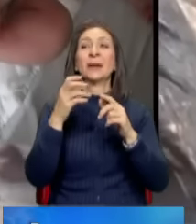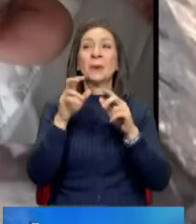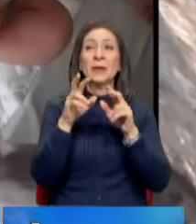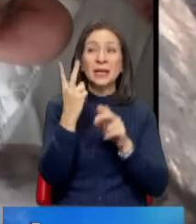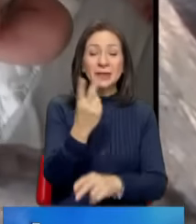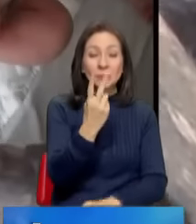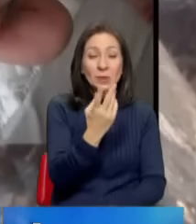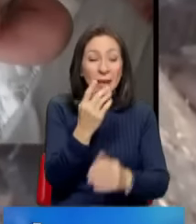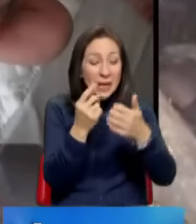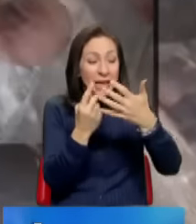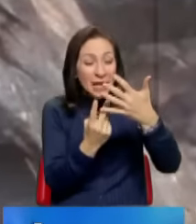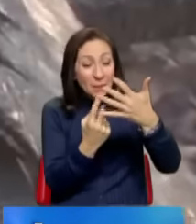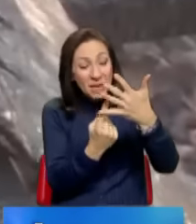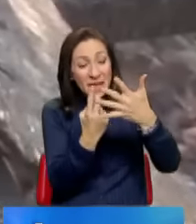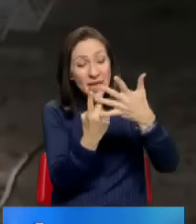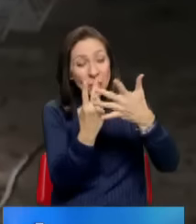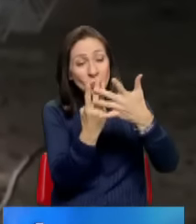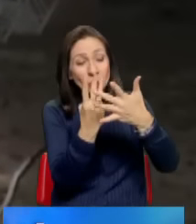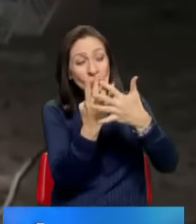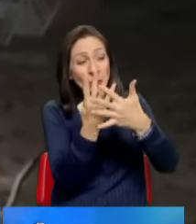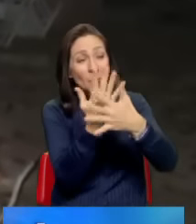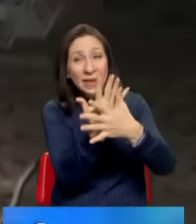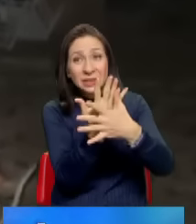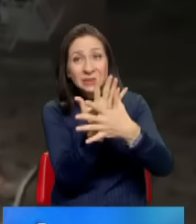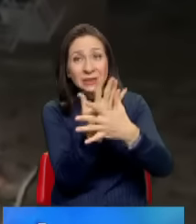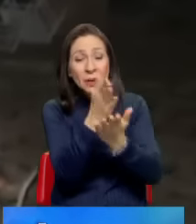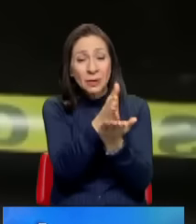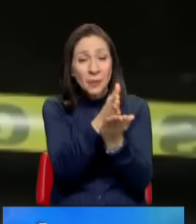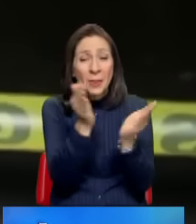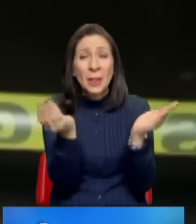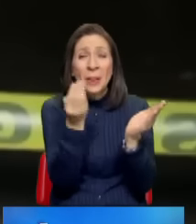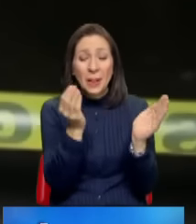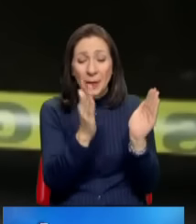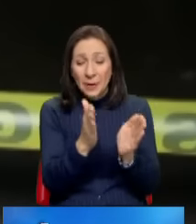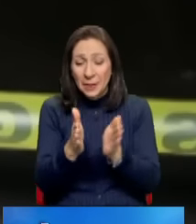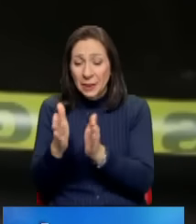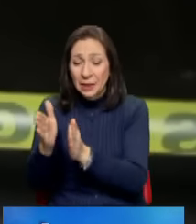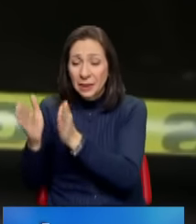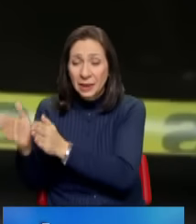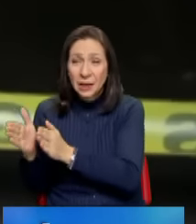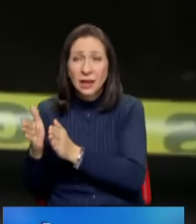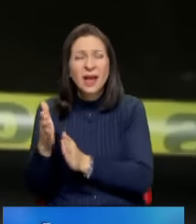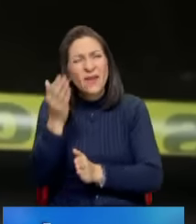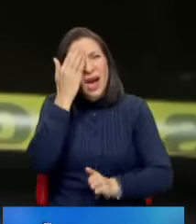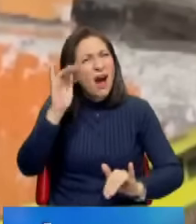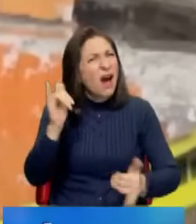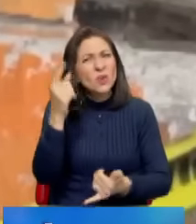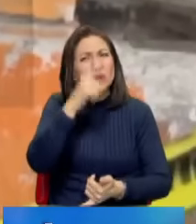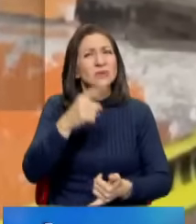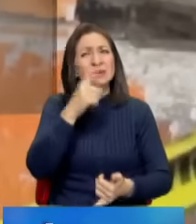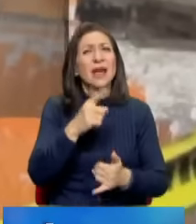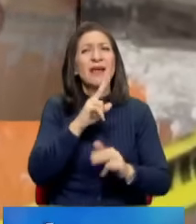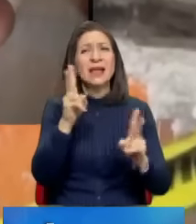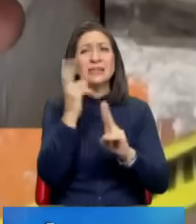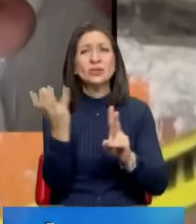Bulut Akçansa henüz 1 yaşındaydı. Yan yana dizildi küçük tabutları. Yoksulluk içinde geçen kısacık ömürleri elektrik sobasından